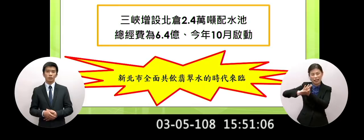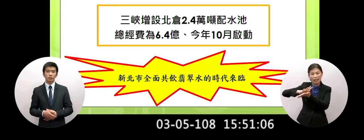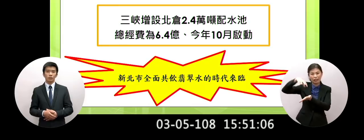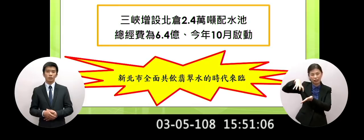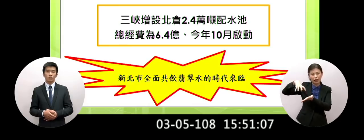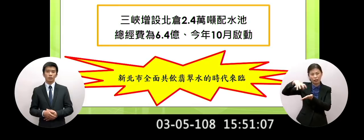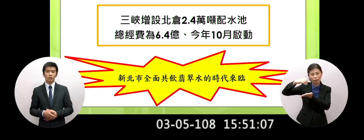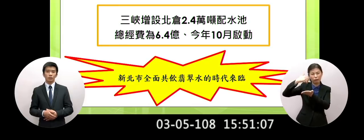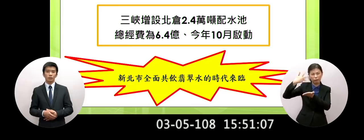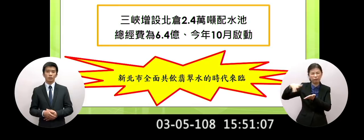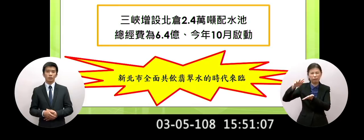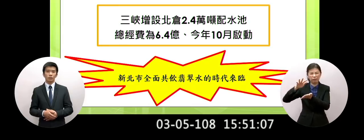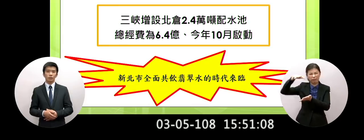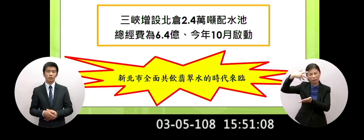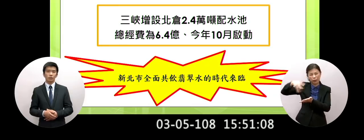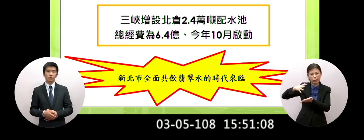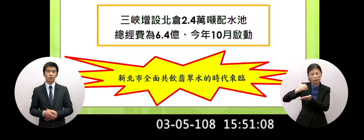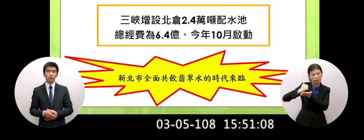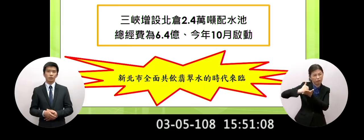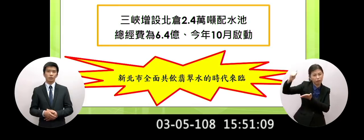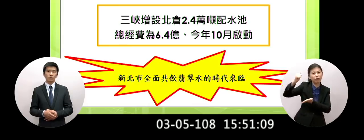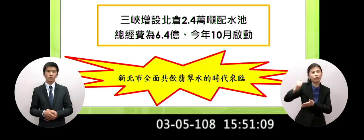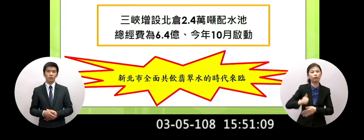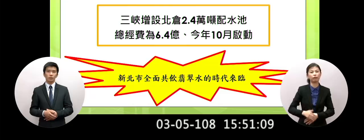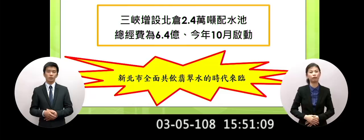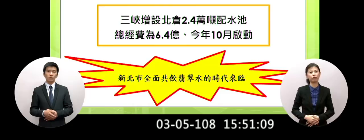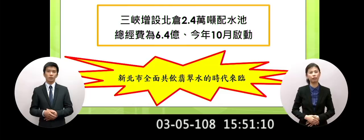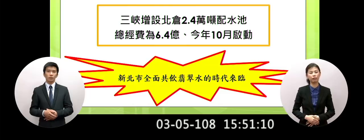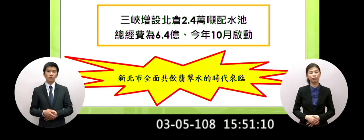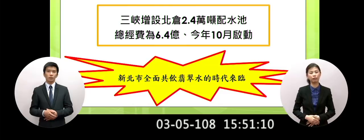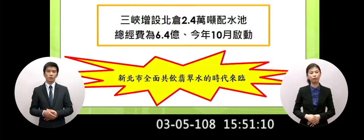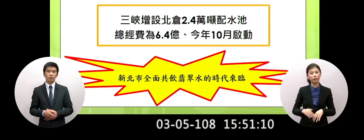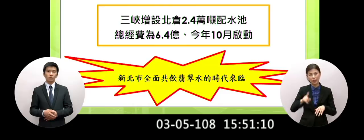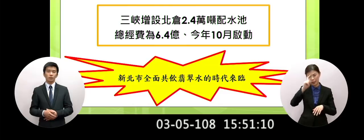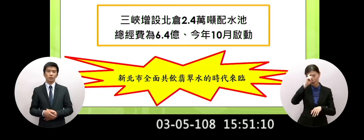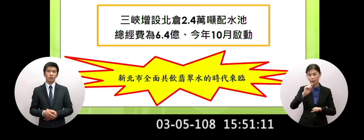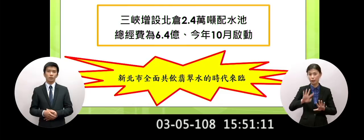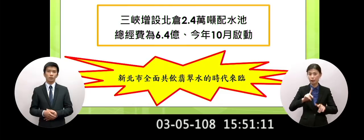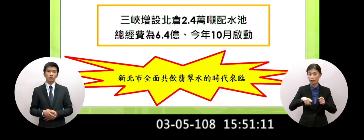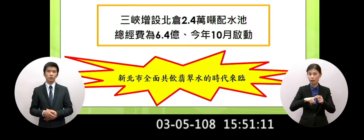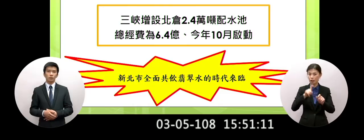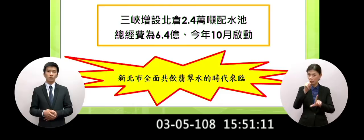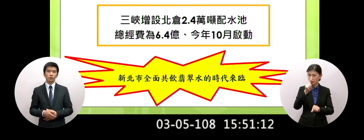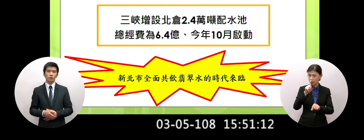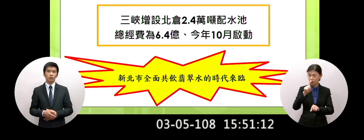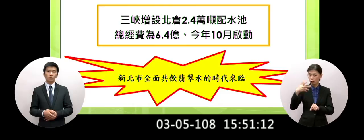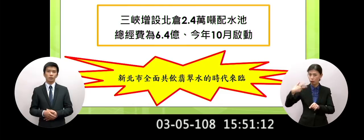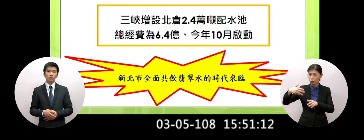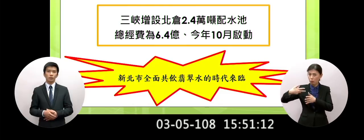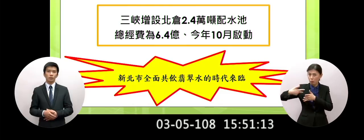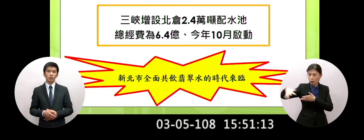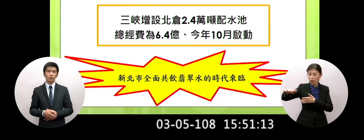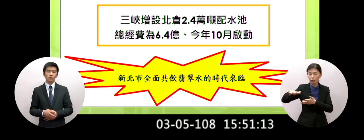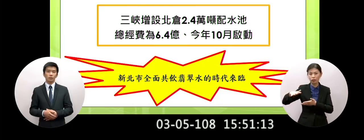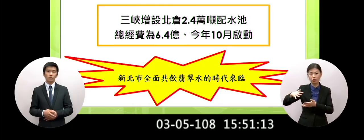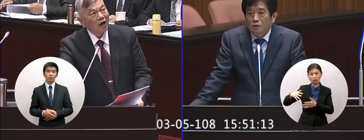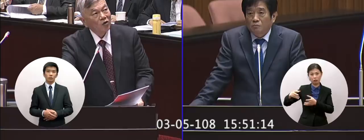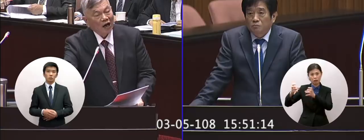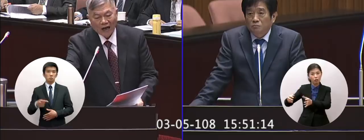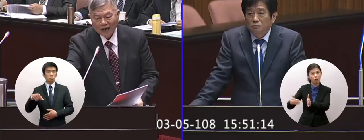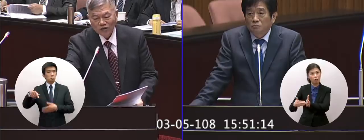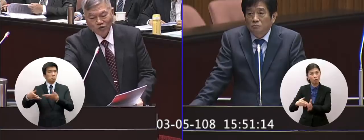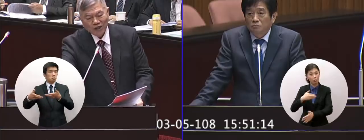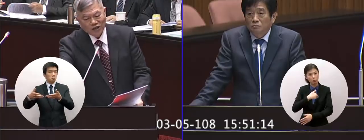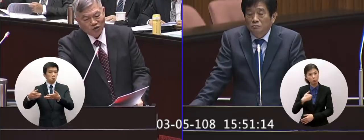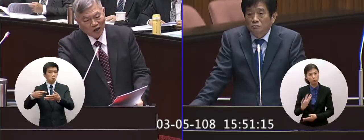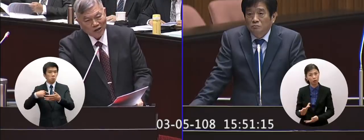分，嘛要拜托部长，伫咱的今年十月有法度来做着通水无？ 这个我有哪